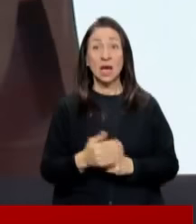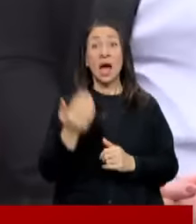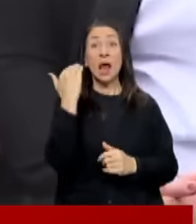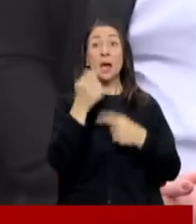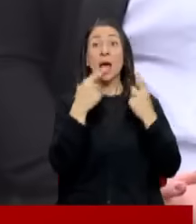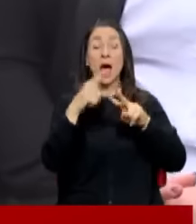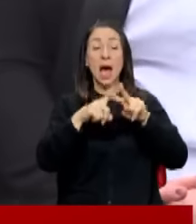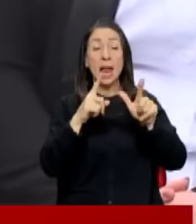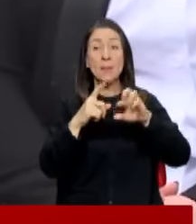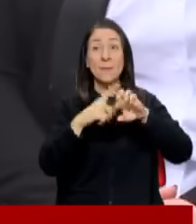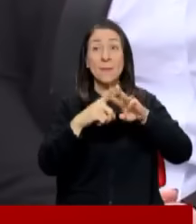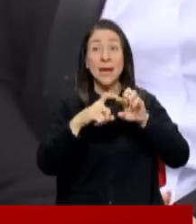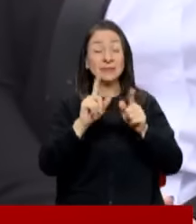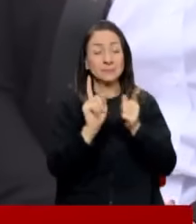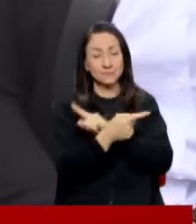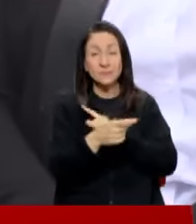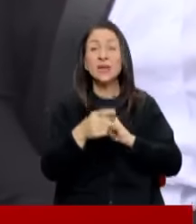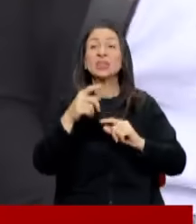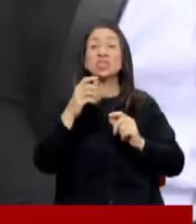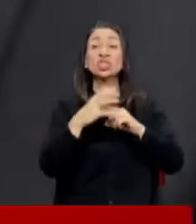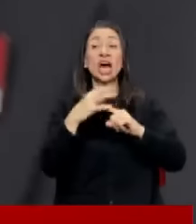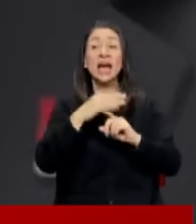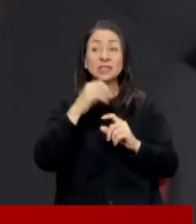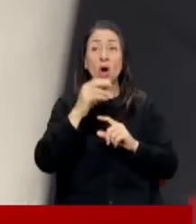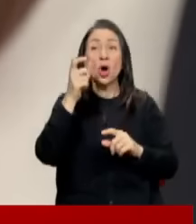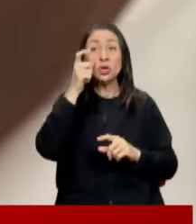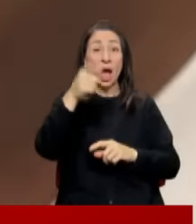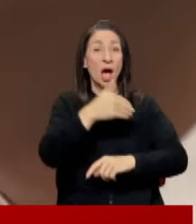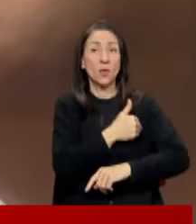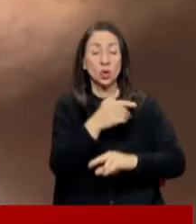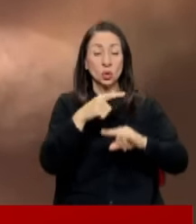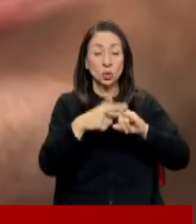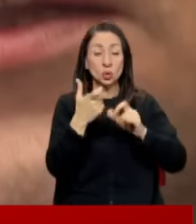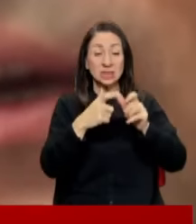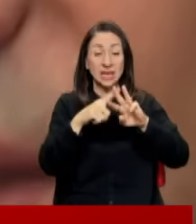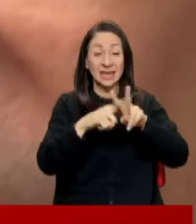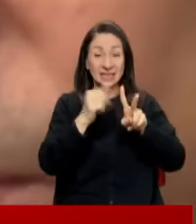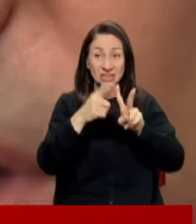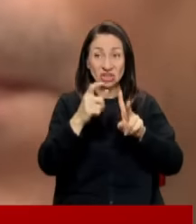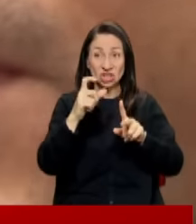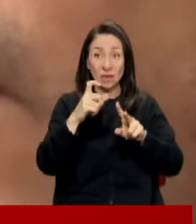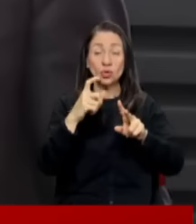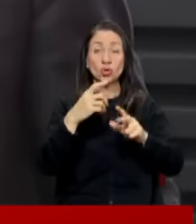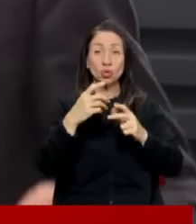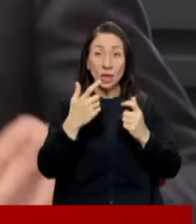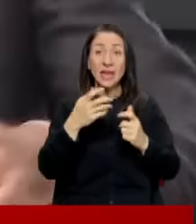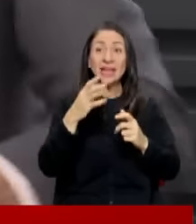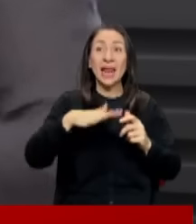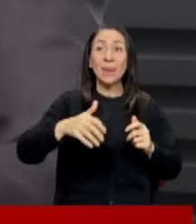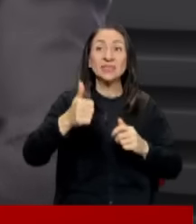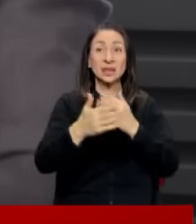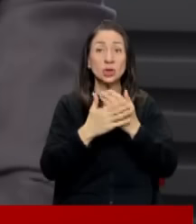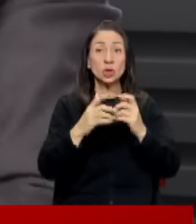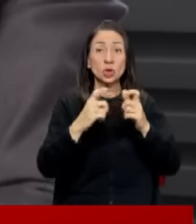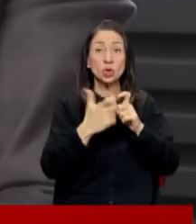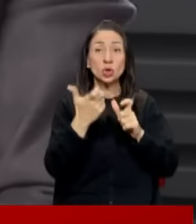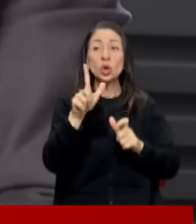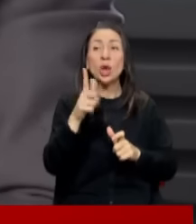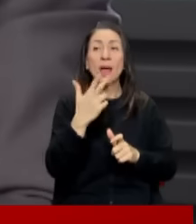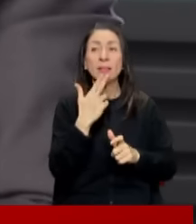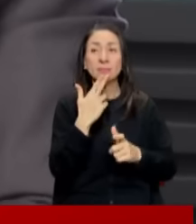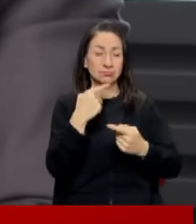Kulislerde Alper Taşdelen'in yerine Çankaya için Özgür Özel'in avukatı Hüseyin Can Güner'le Genel Başkan Yardımcısı Gül Çiftçi'nin